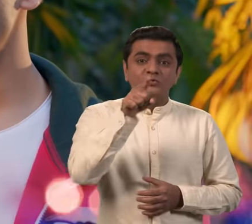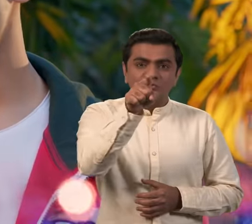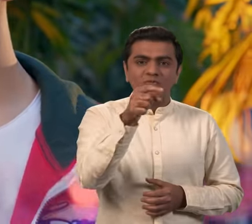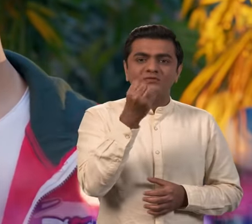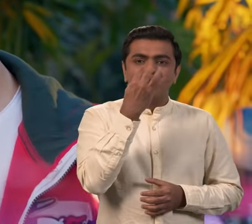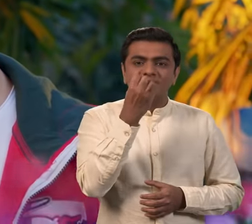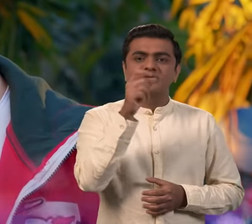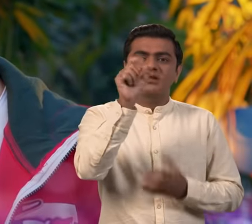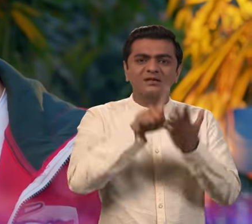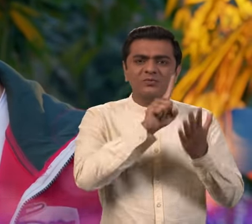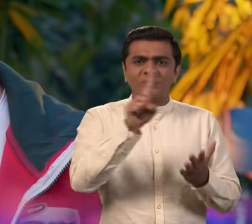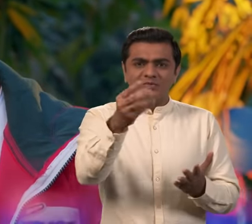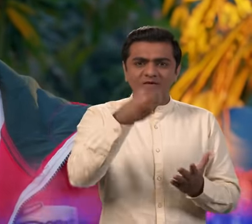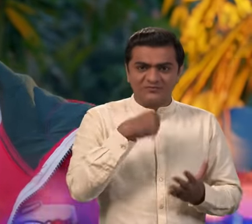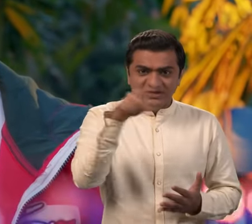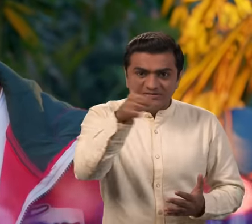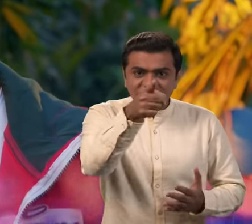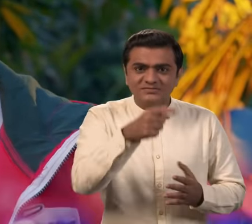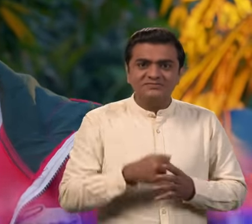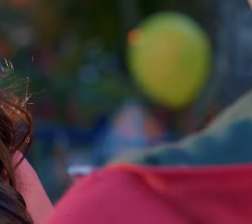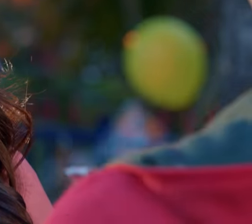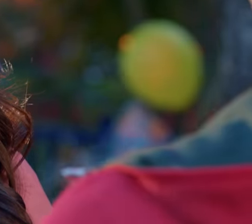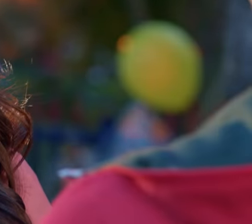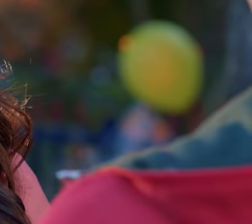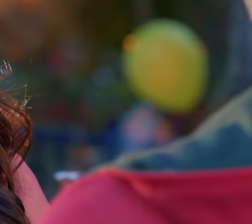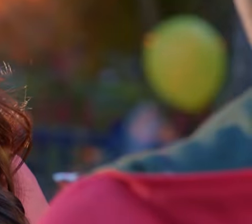तुम मेरे लिए एक फूल और एक चिट्ठी लेकर आई थी ना,